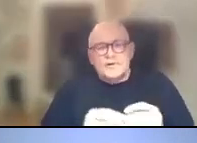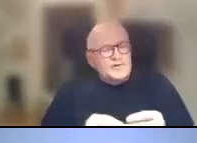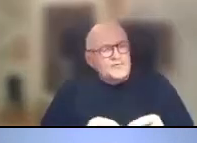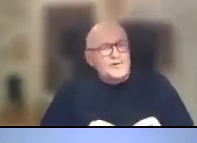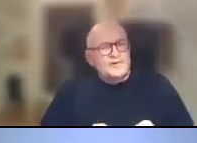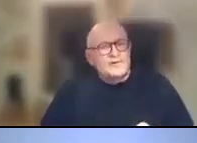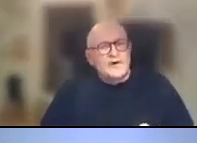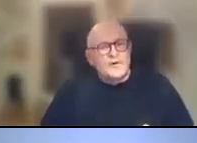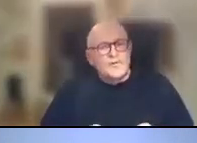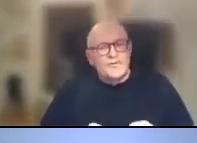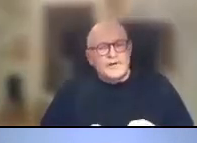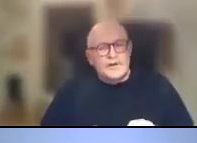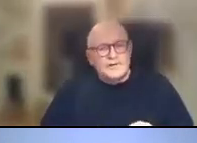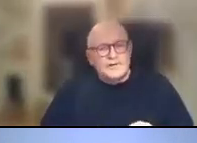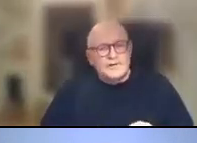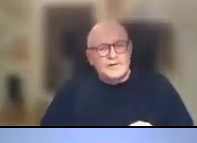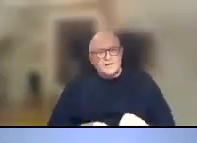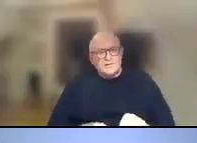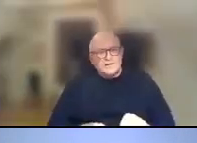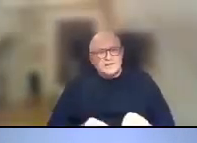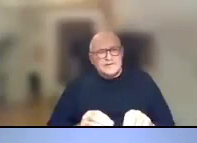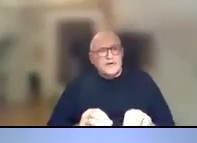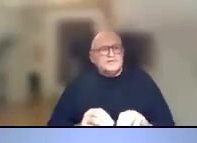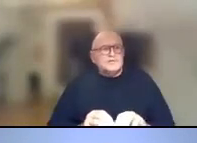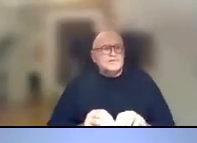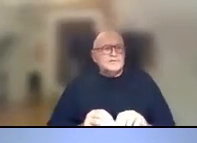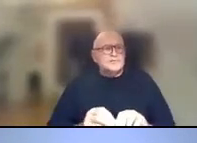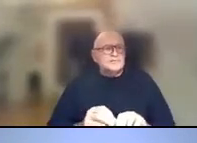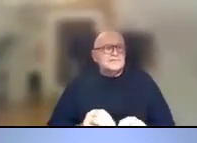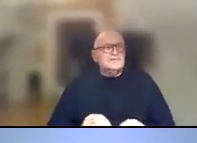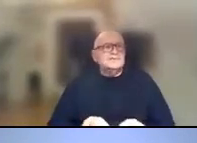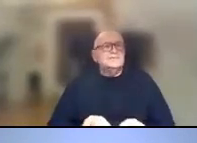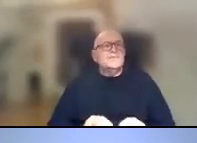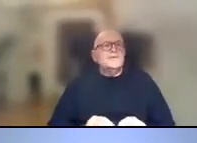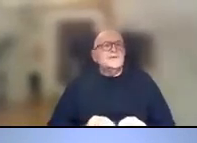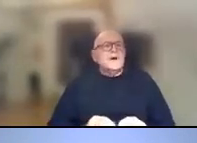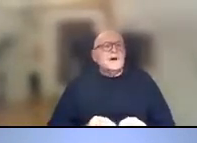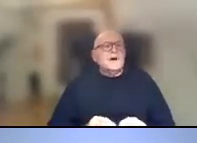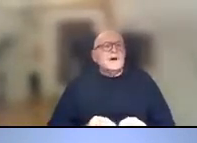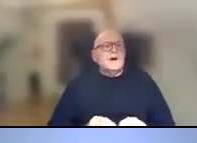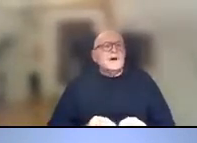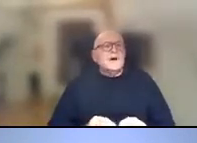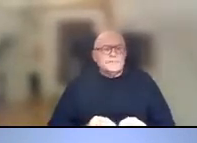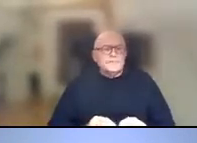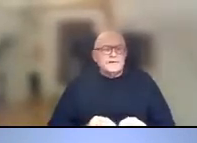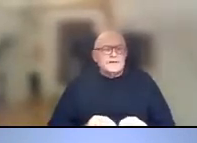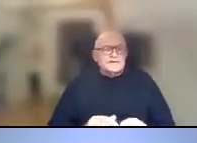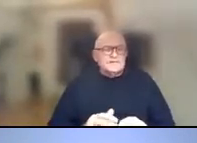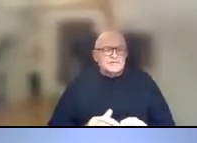Und ich rede zu Ihnen auch über Erkenntnisse, die sich ausschließlich beziehen auf